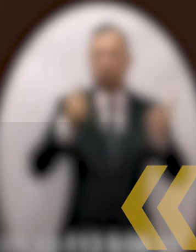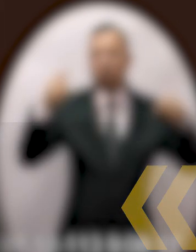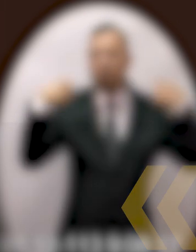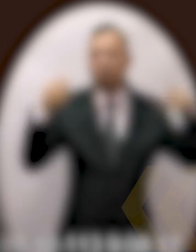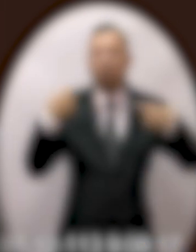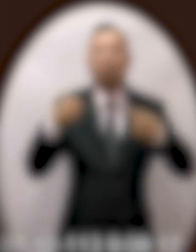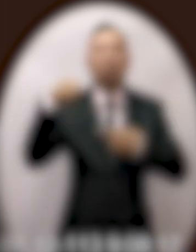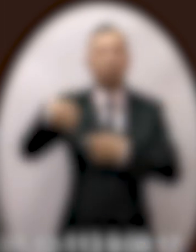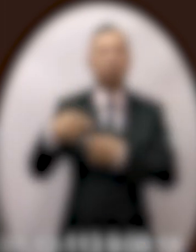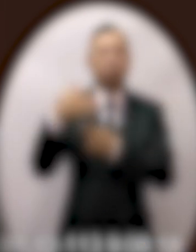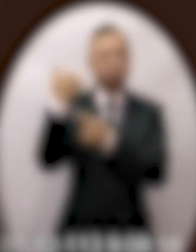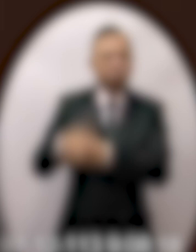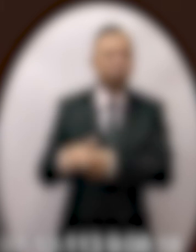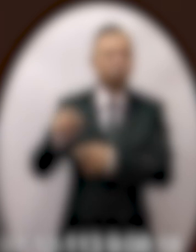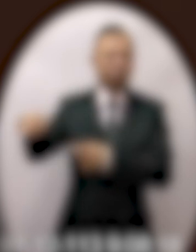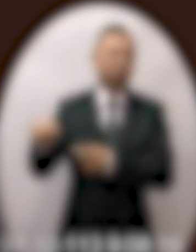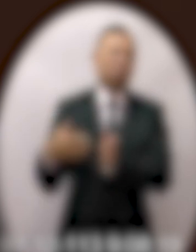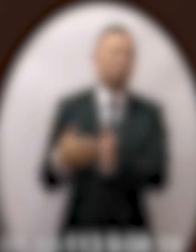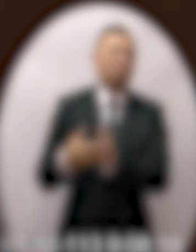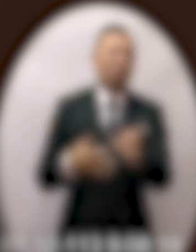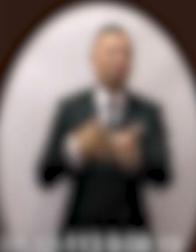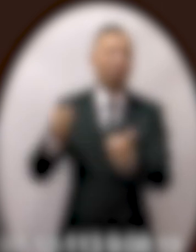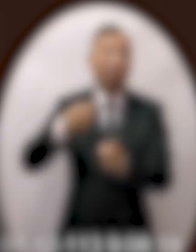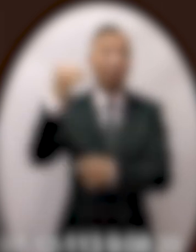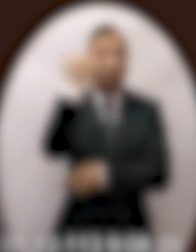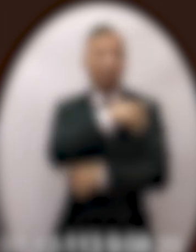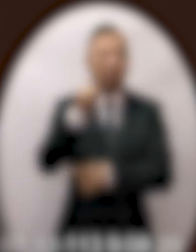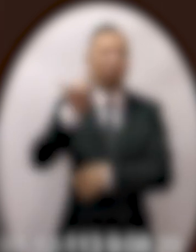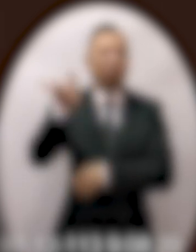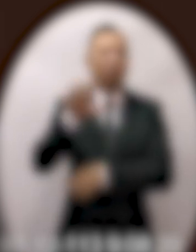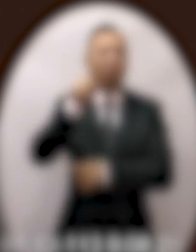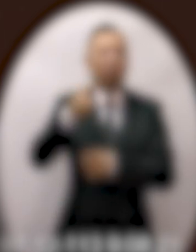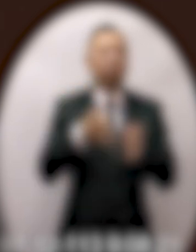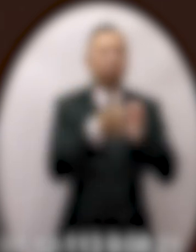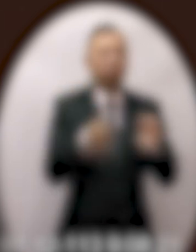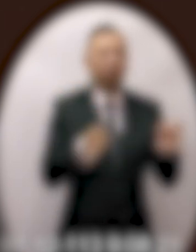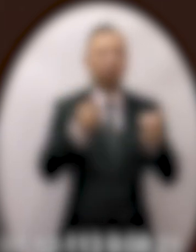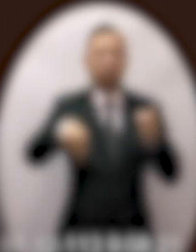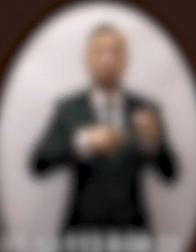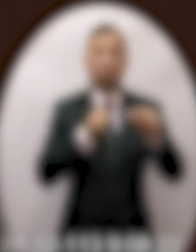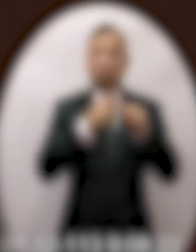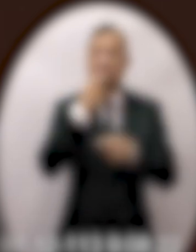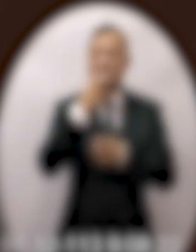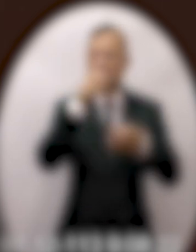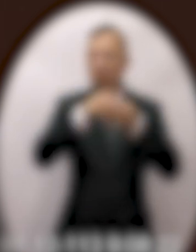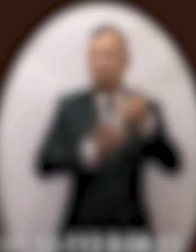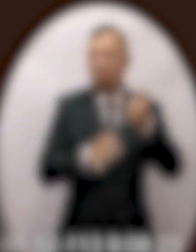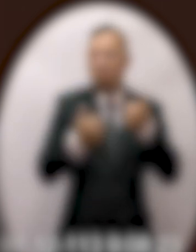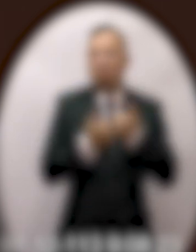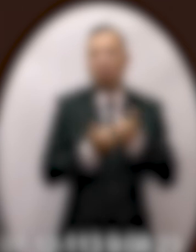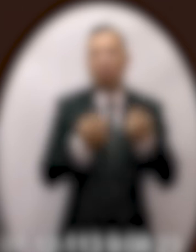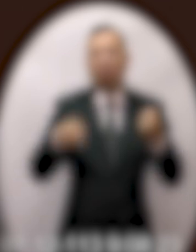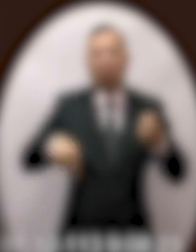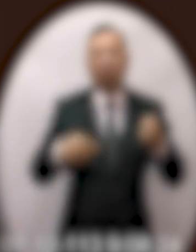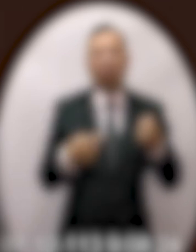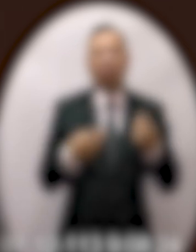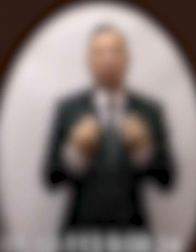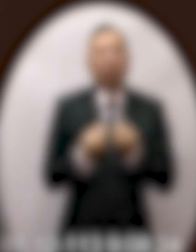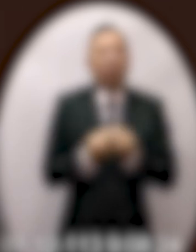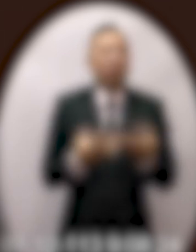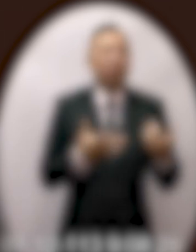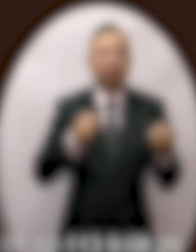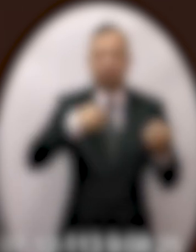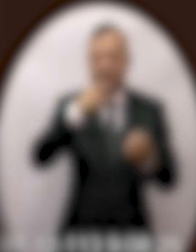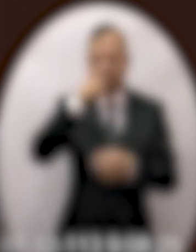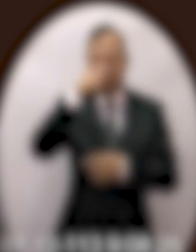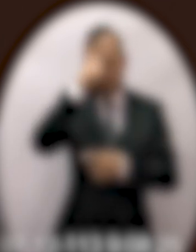者还魂联署的情况，中选会却对此束手无策。为了防堵有心人罢免作弊，